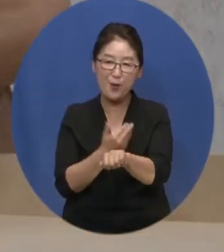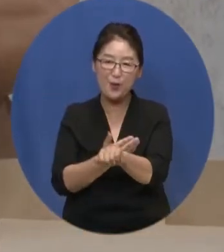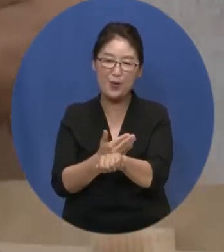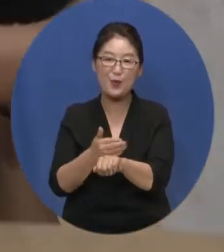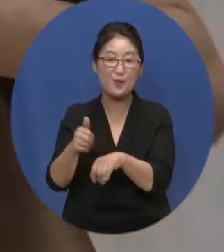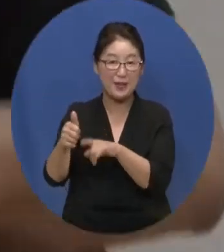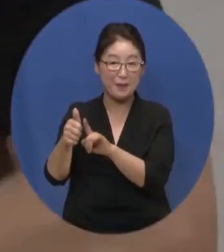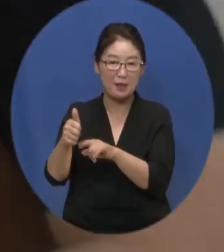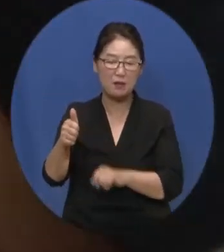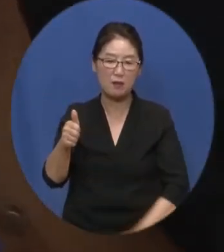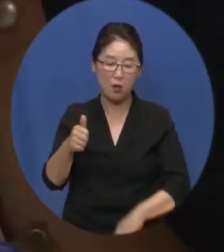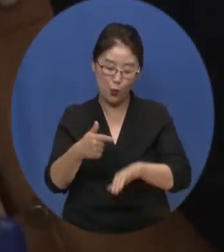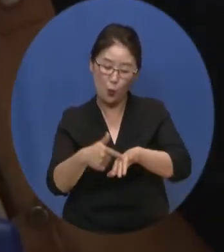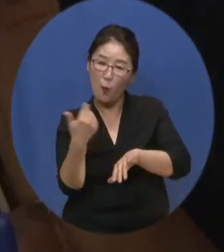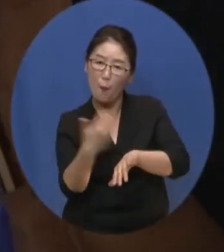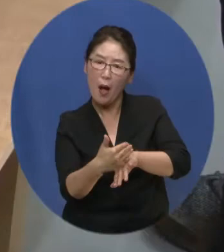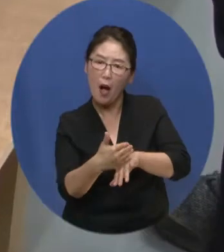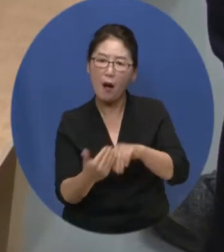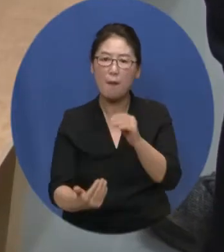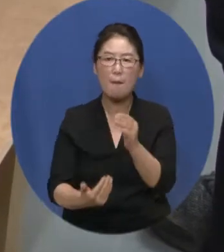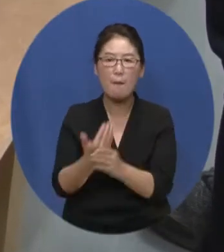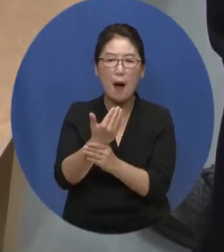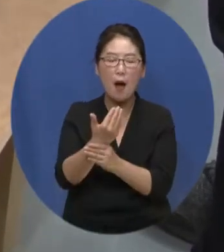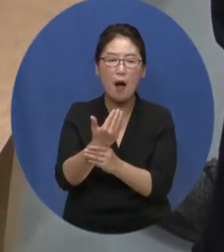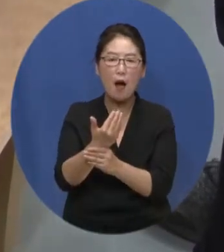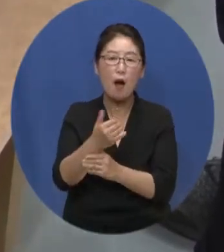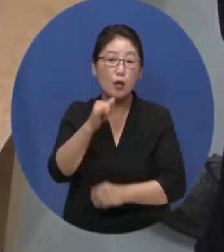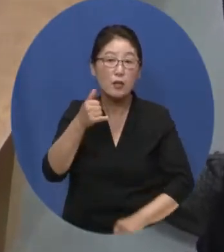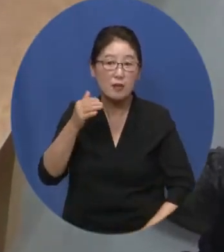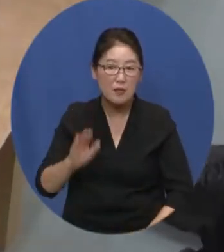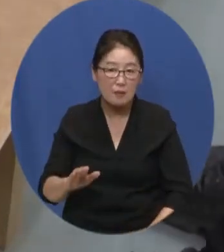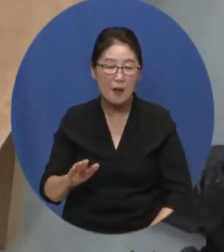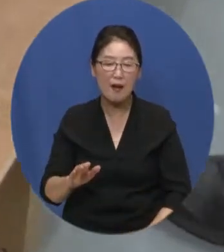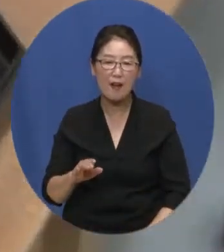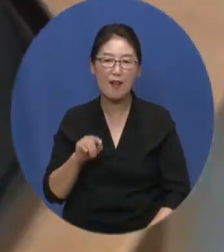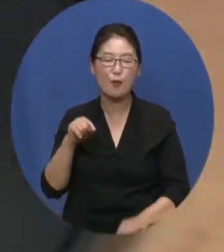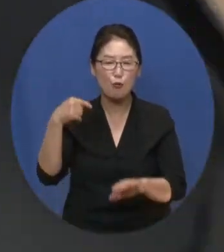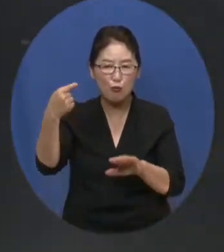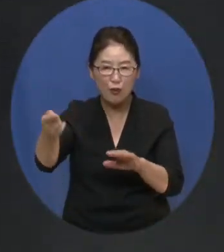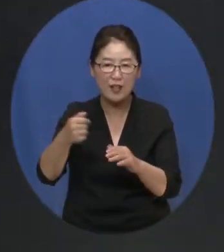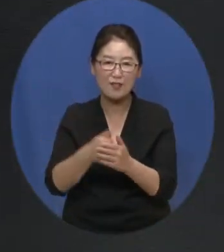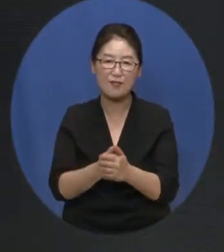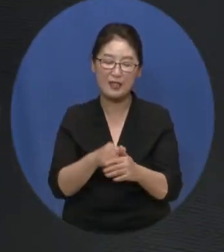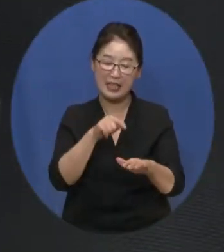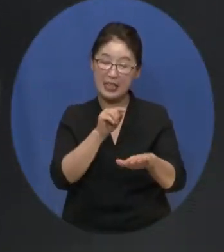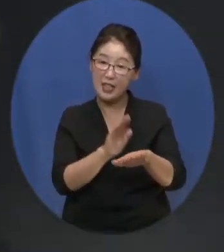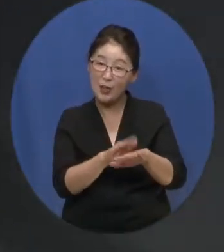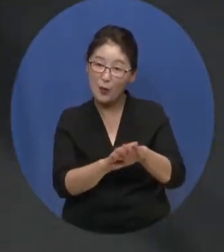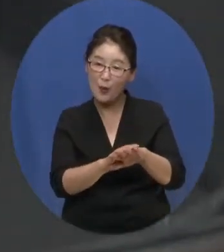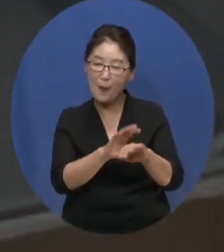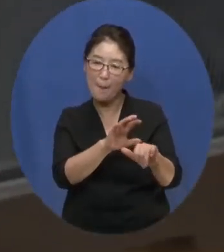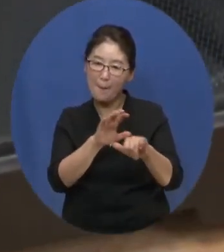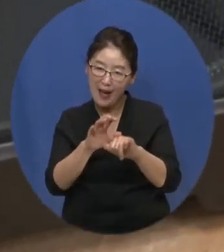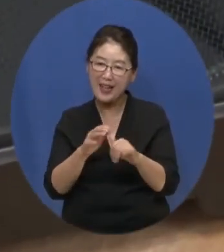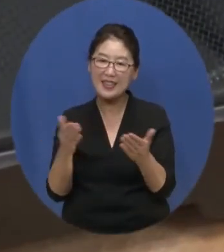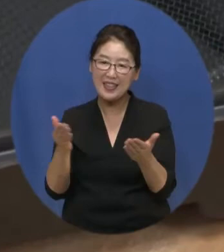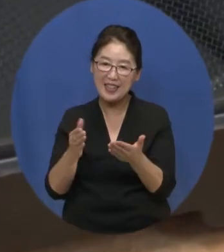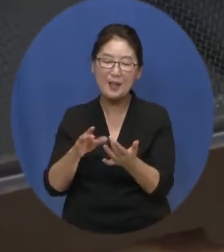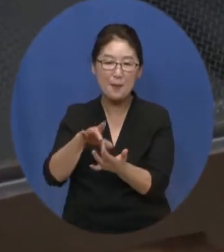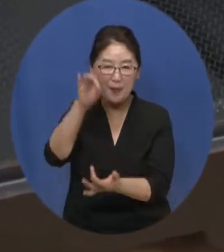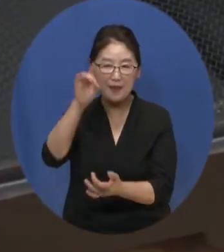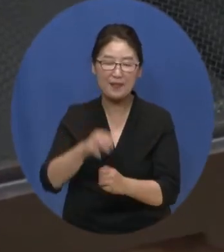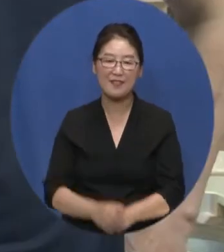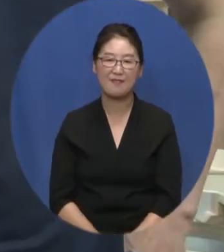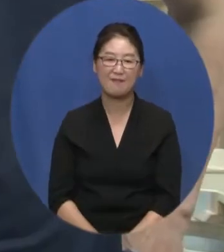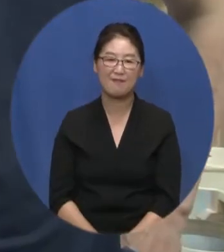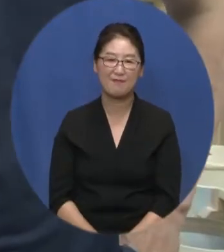손가락이 절단되는 사고가 있었음에도 토너로 하는 일을 되겠는데요 자신을 향한 세상의 편견에 맞서